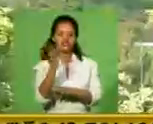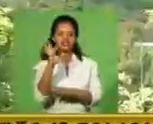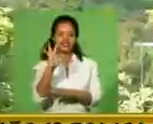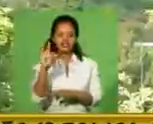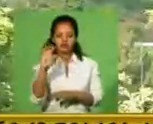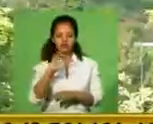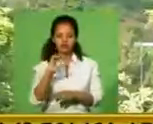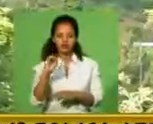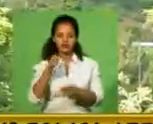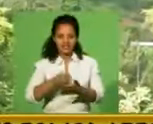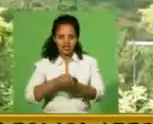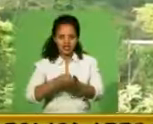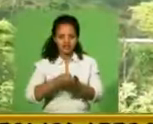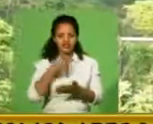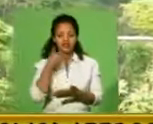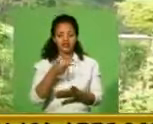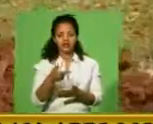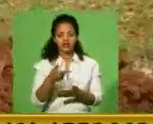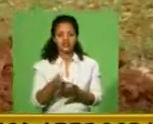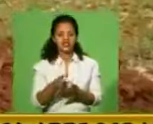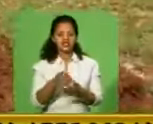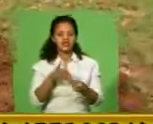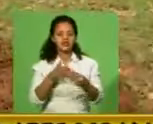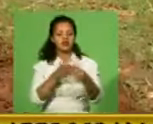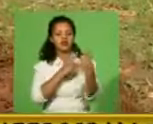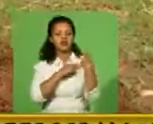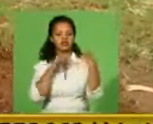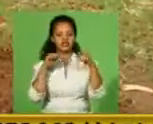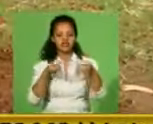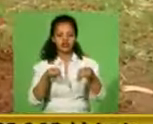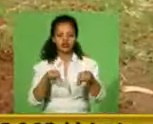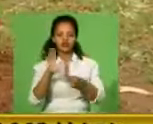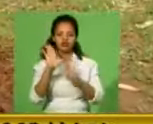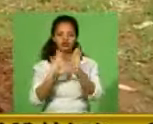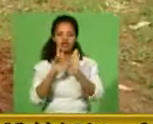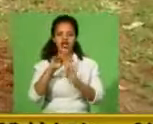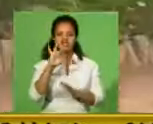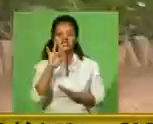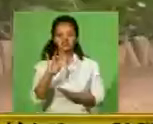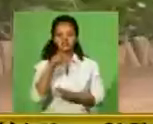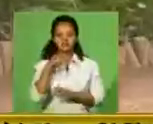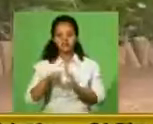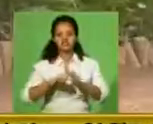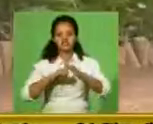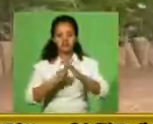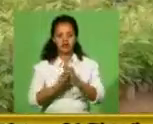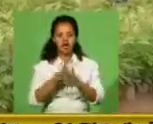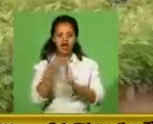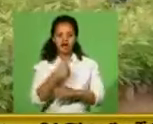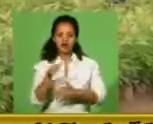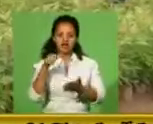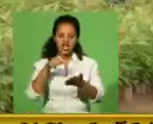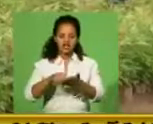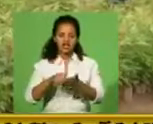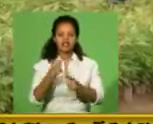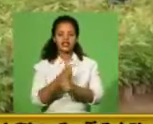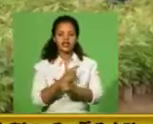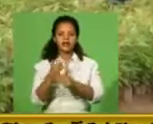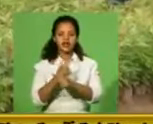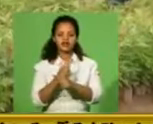99 በመቶ መጽደቃቸውን የተናገሩት የመምሪያው ኃላፊም ዘንድሮም ግንቦት 28 በሚጀምረው የአረንጓዴ አሻራ